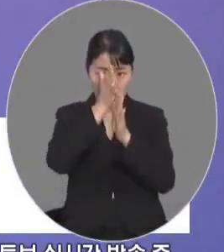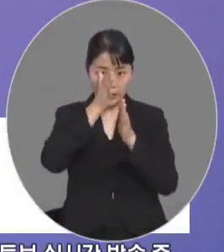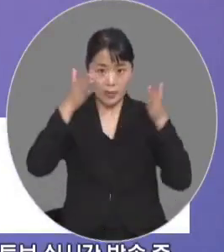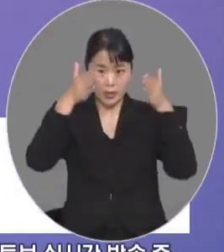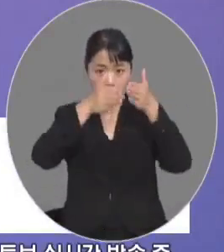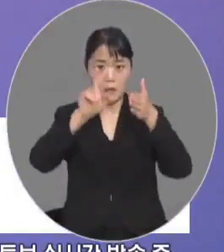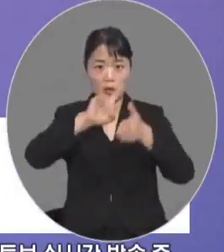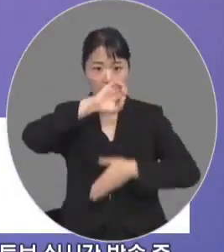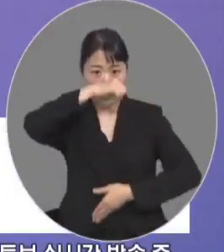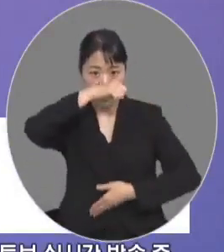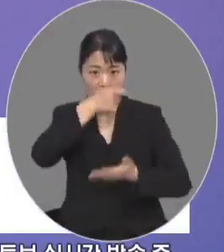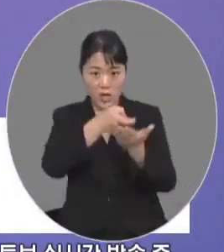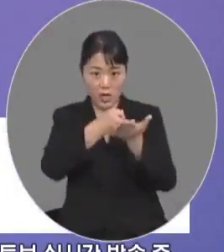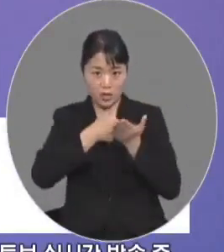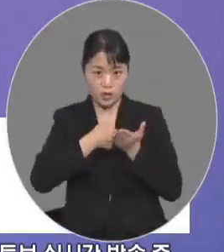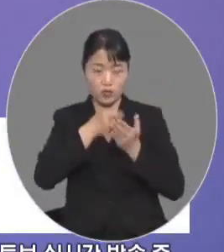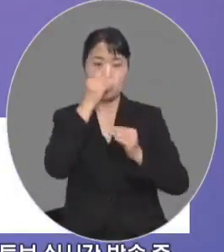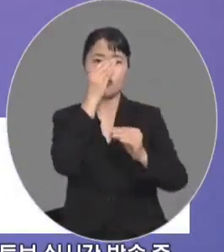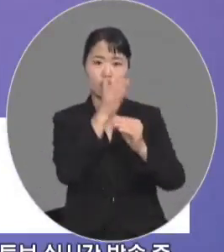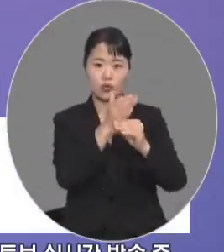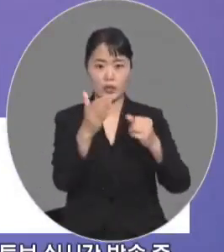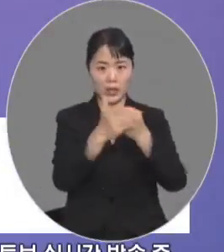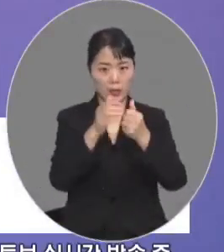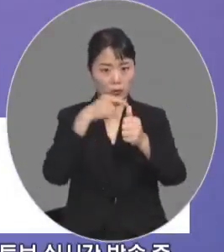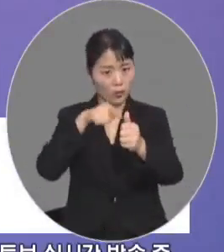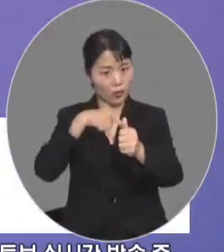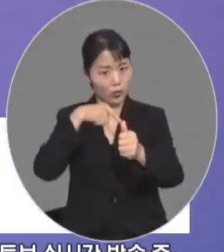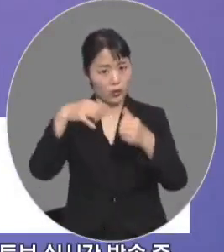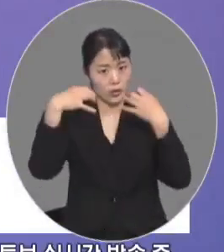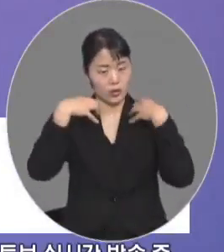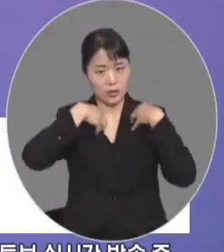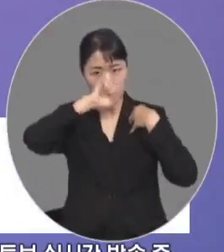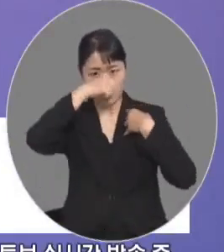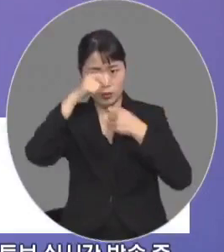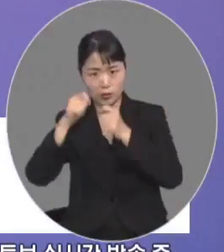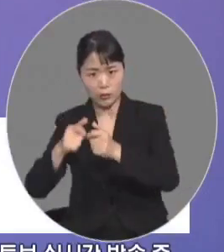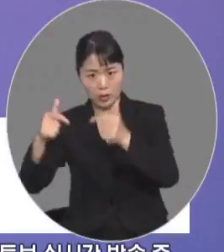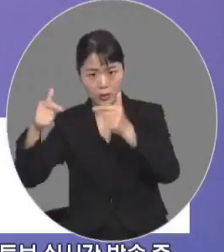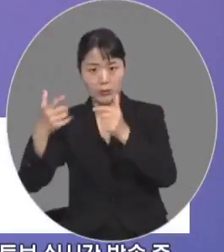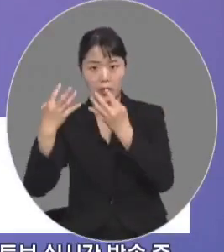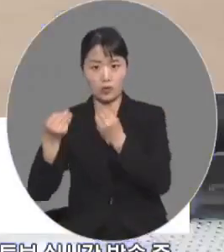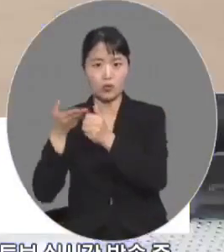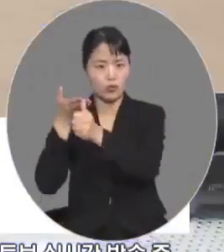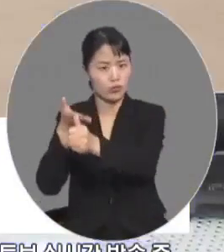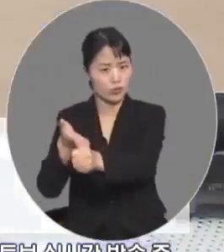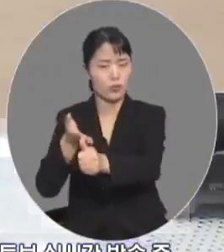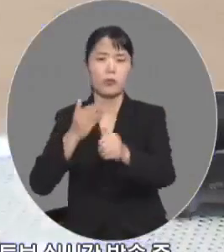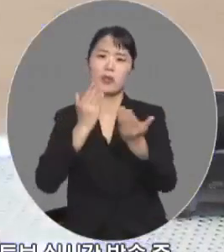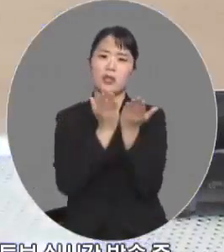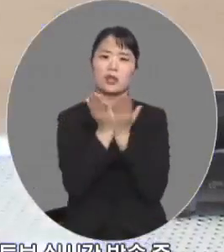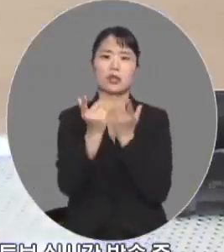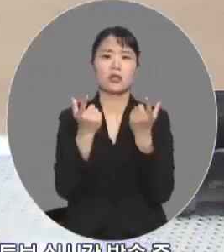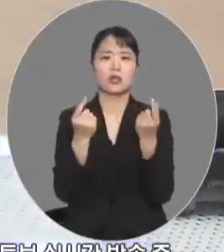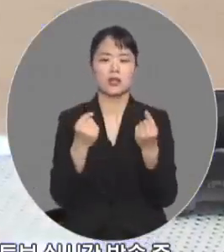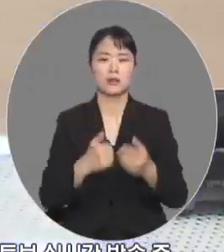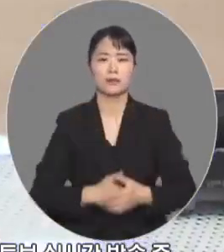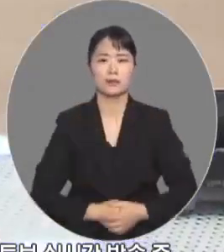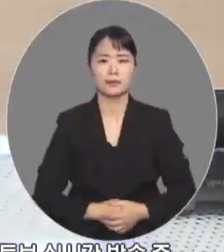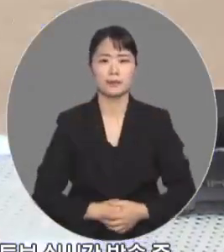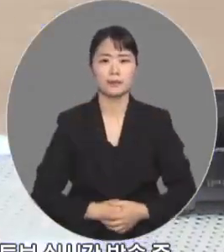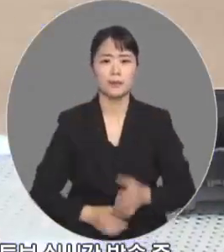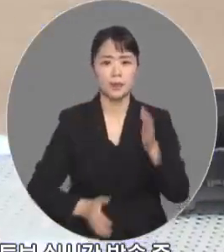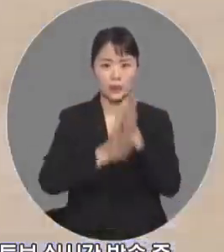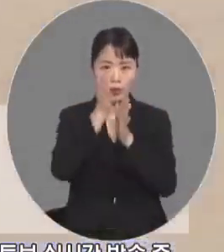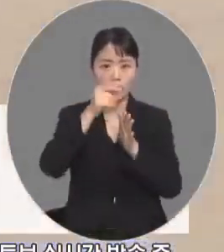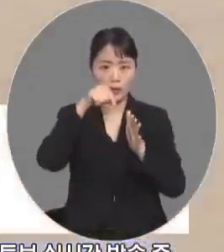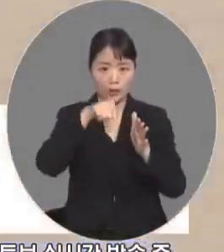예산이 별개로 뭐 일부적으로 보기는 이 포퓰리즘이라는 개념을 가질 수 있다. 교육청은 예산안 조정을 거쳐